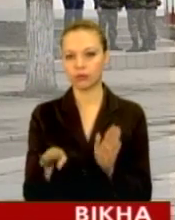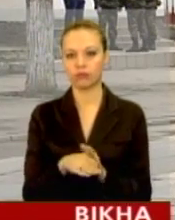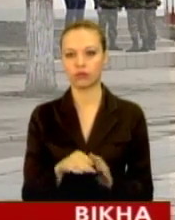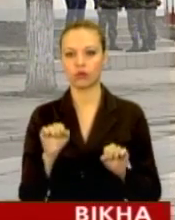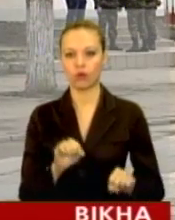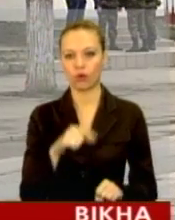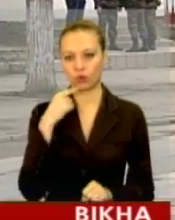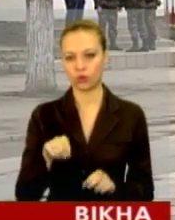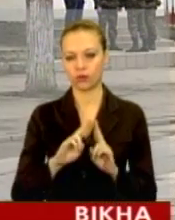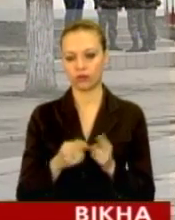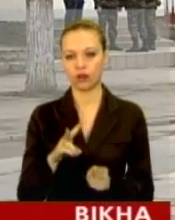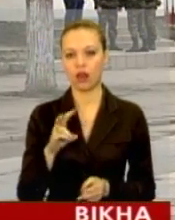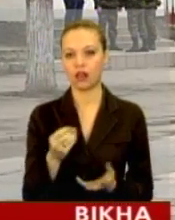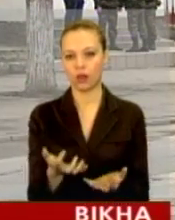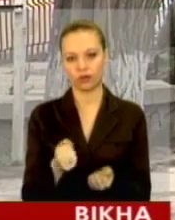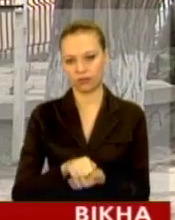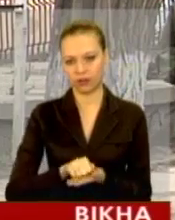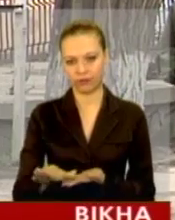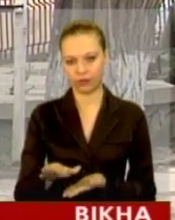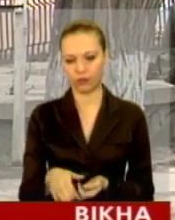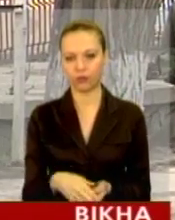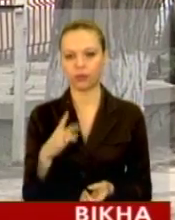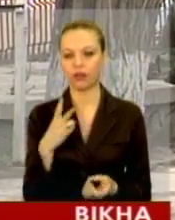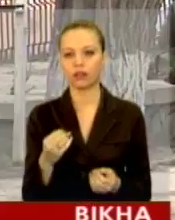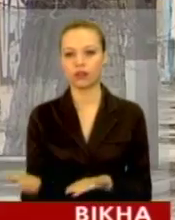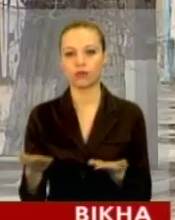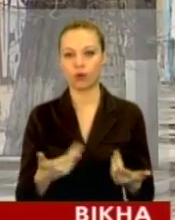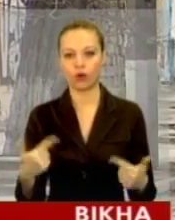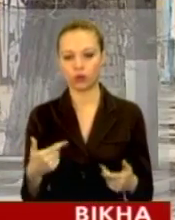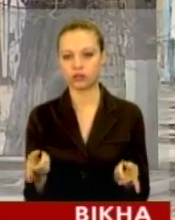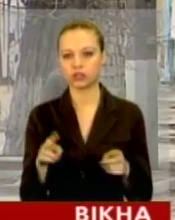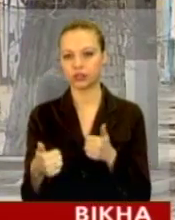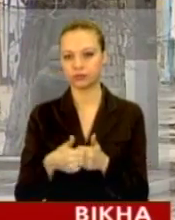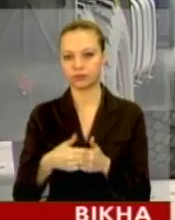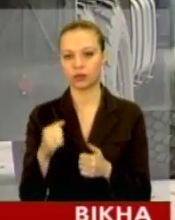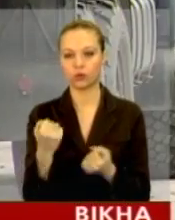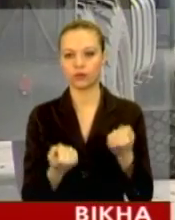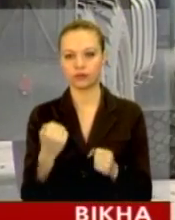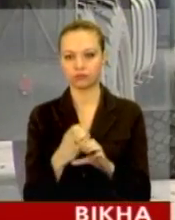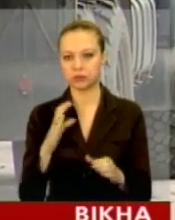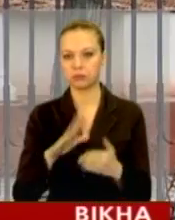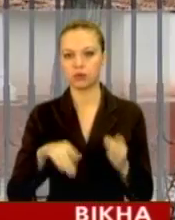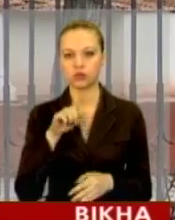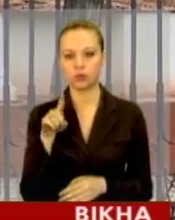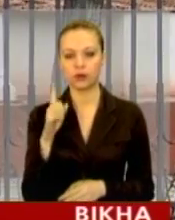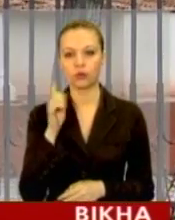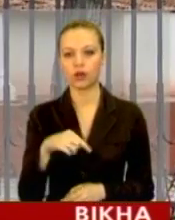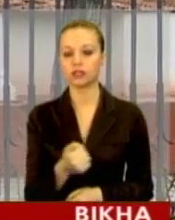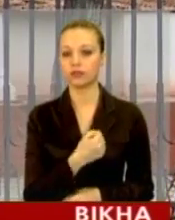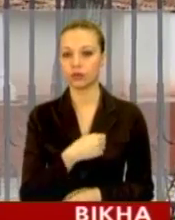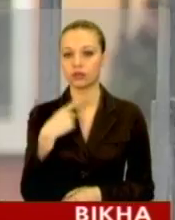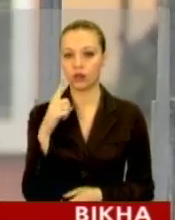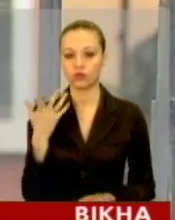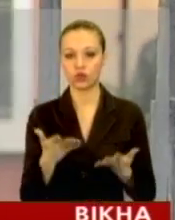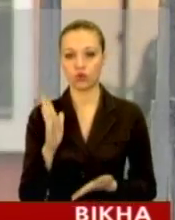Російської Федерації. Однак отримали відмову. Непрохані гости залишилися неподалік у військовій автівці без номерів. Українські вояки